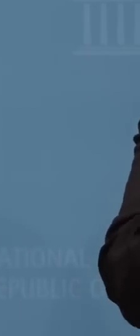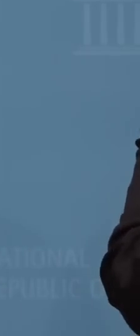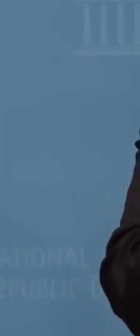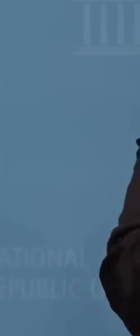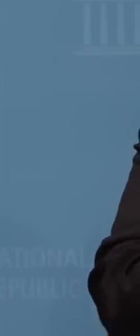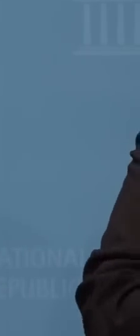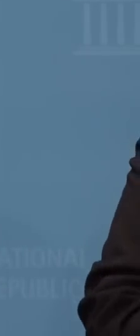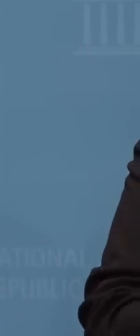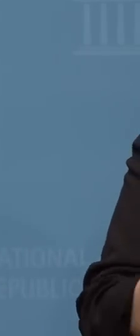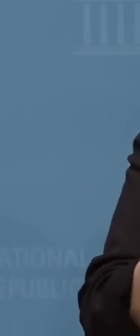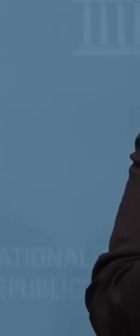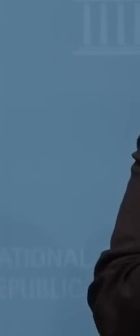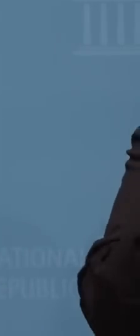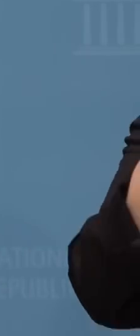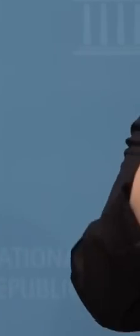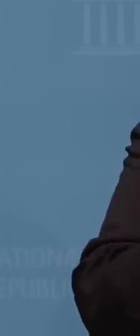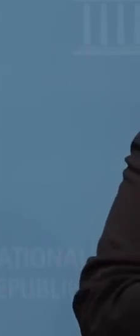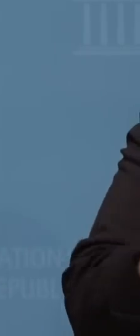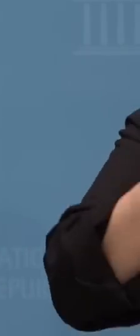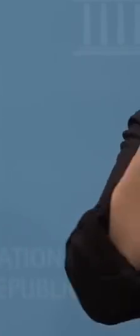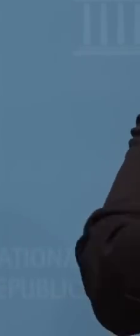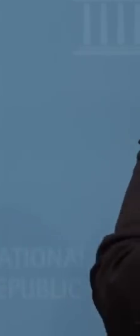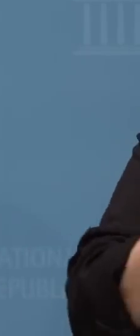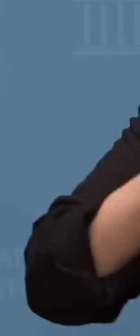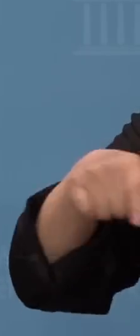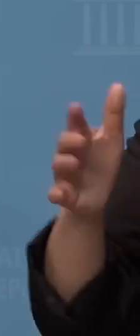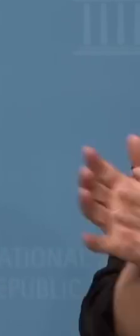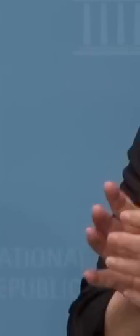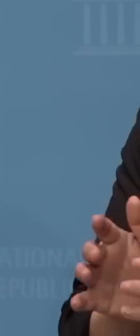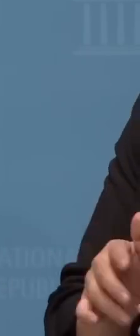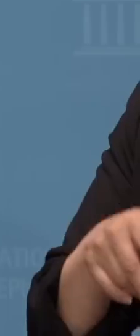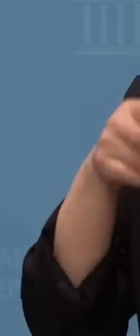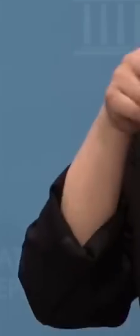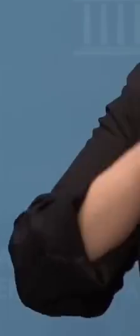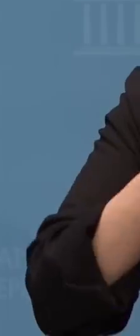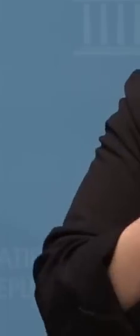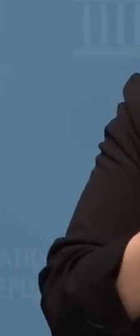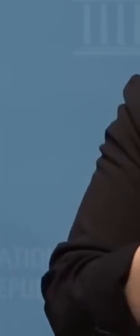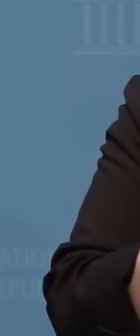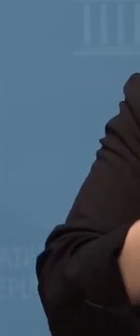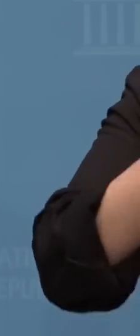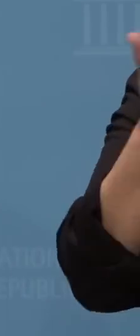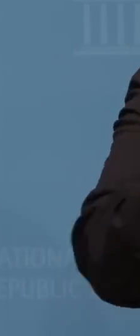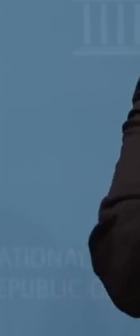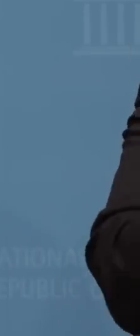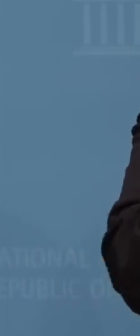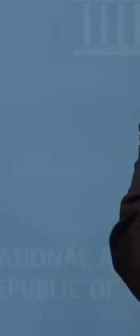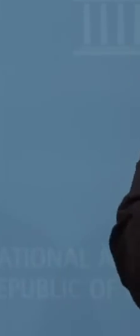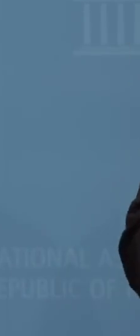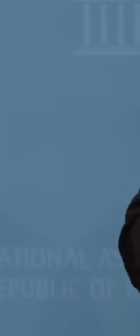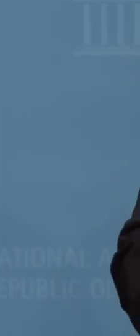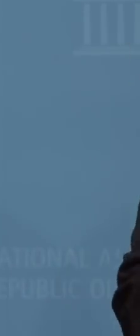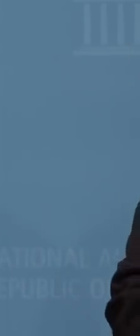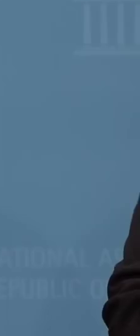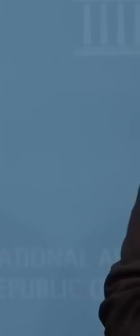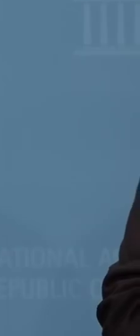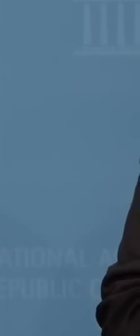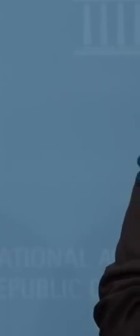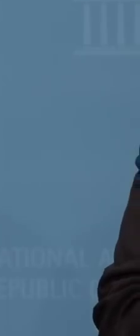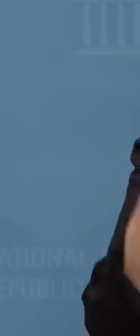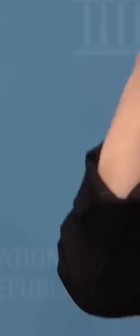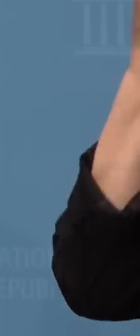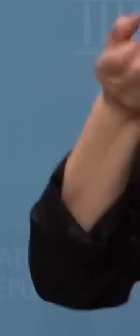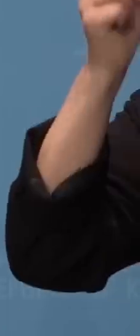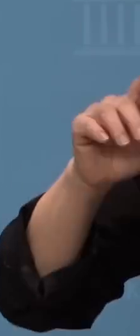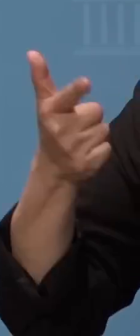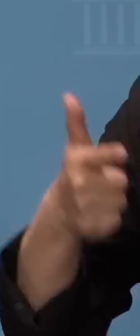또한 헌법에 따른 권력분립의 일주체인 입법부로서 이해하지 못하고 오로지 피고인으로서만 여기는 것입니다.